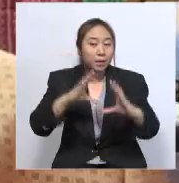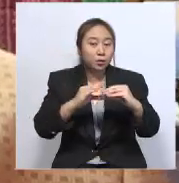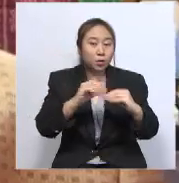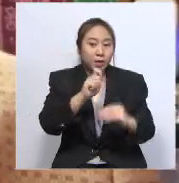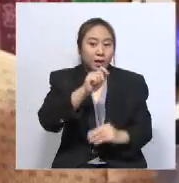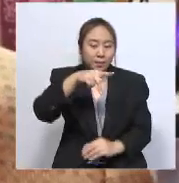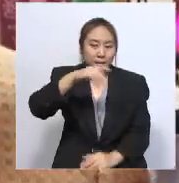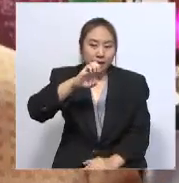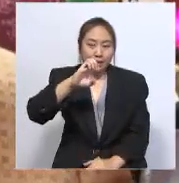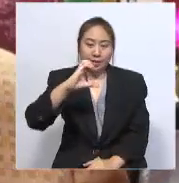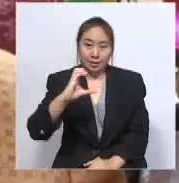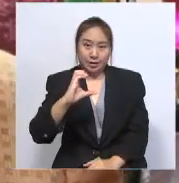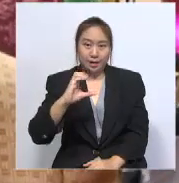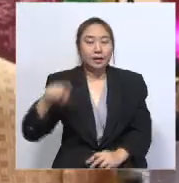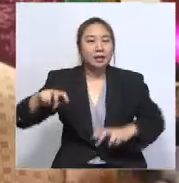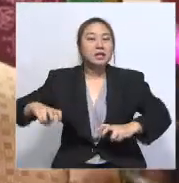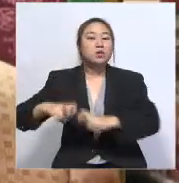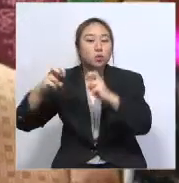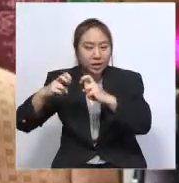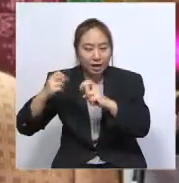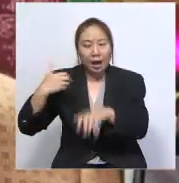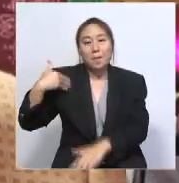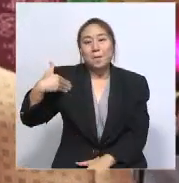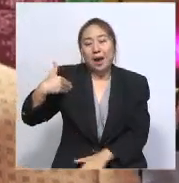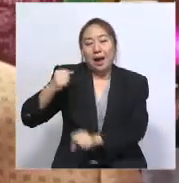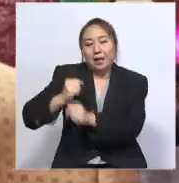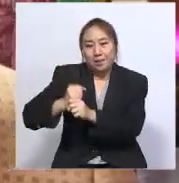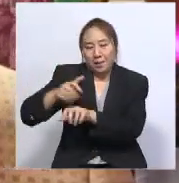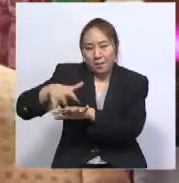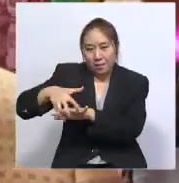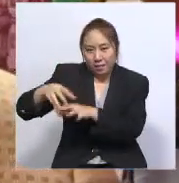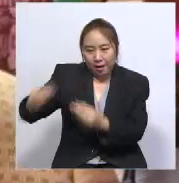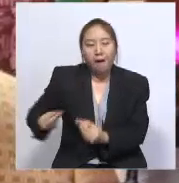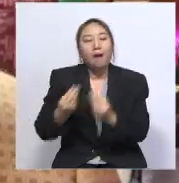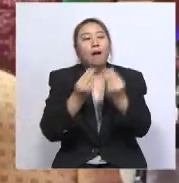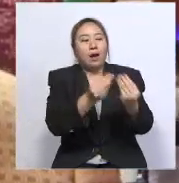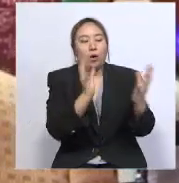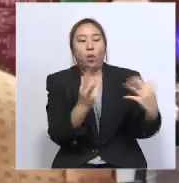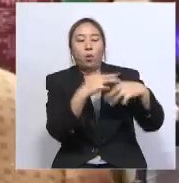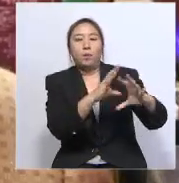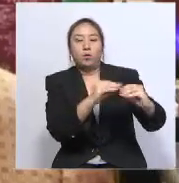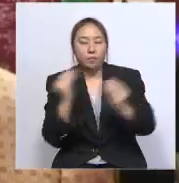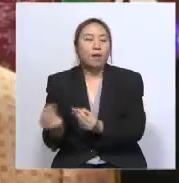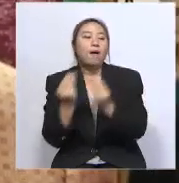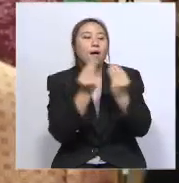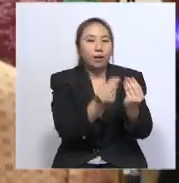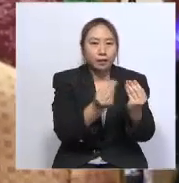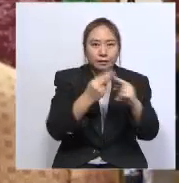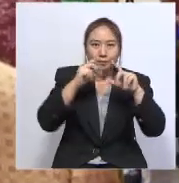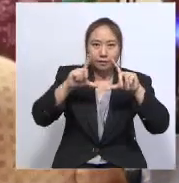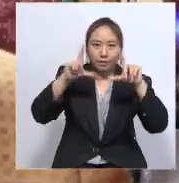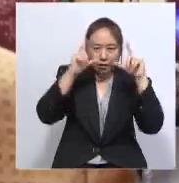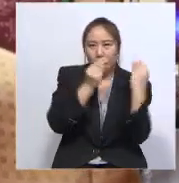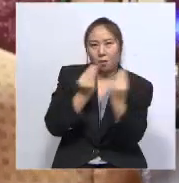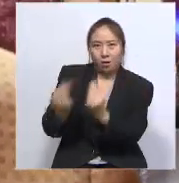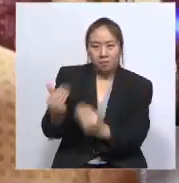จะขึ้นที่จังหวัดสุรินทร์เราก็ได้นำผ้าไหมเนี่ยให้ผู้เข้าร่วมประชุมเนี่ยไปส่งขายนะครับซึ่งก็สร้างชื่อเสียงให้กับชาวจังหวัดสุรินทร์เ